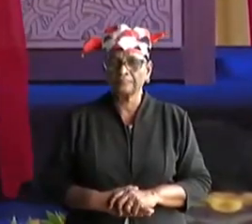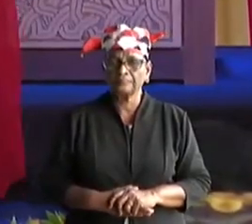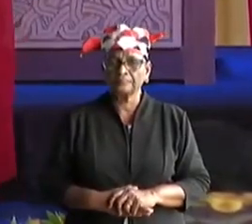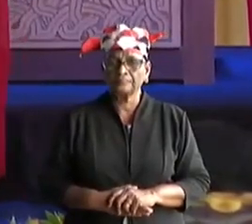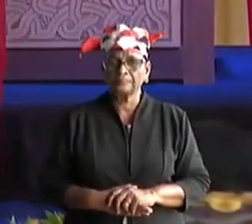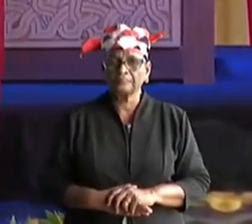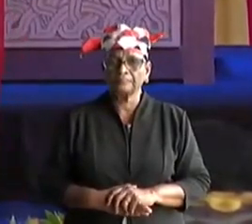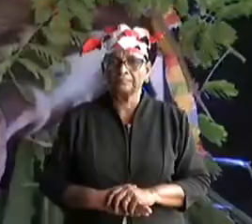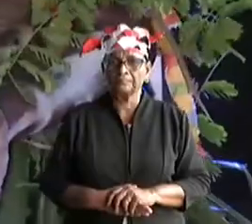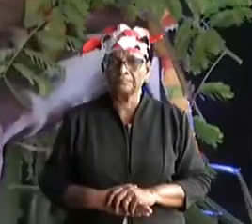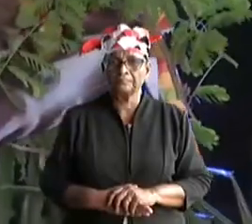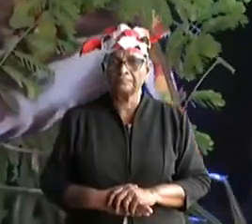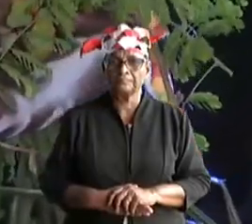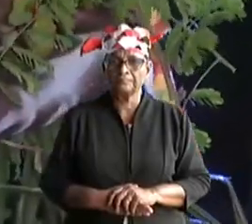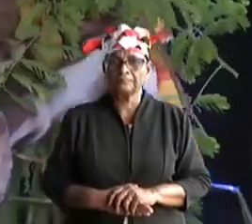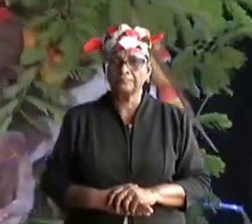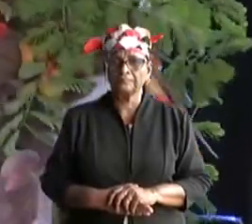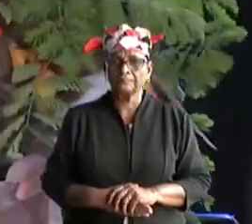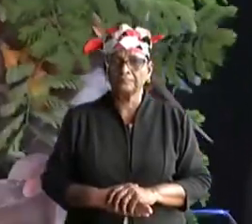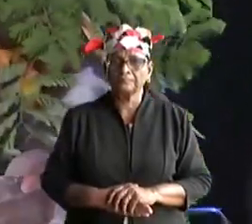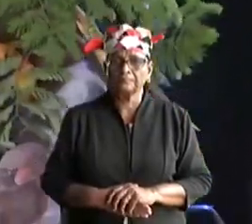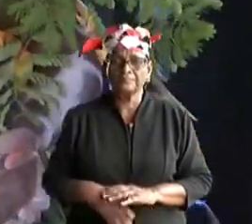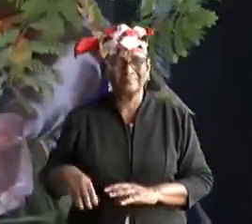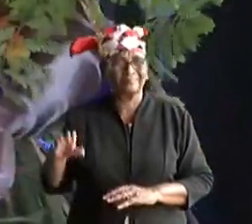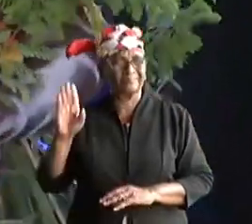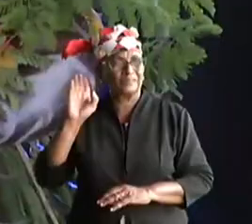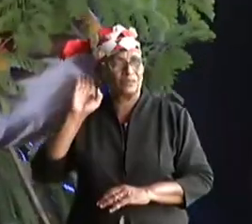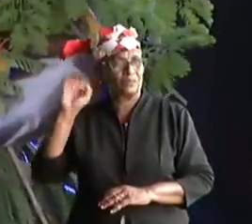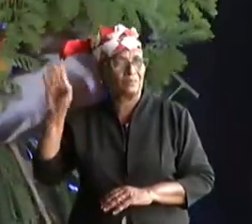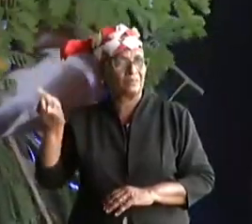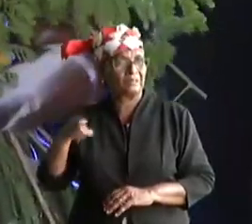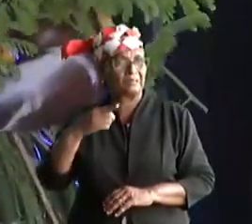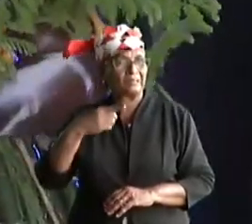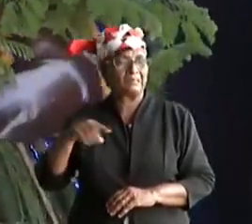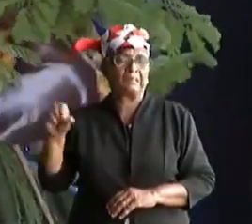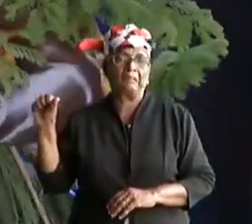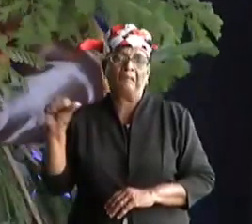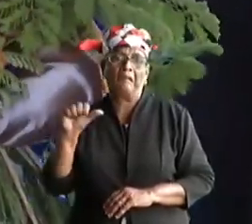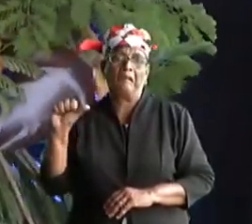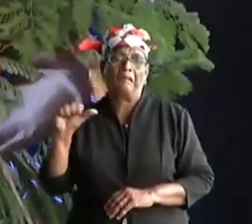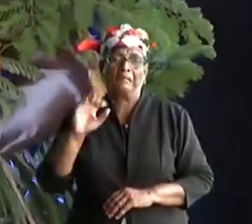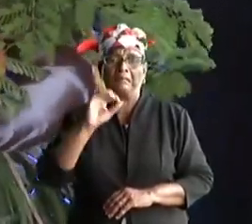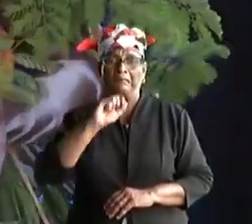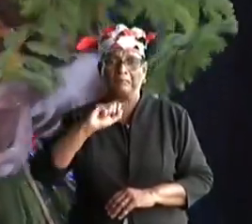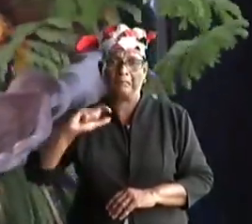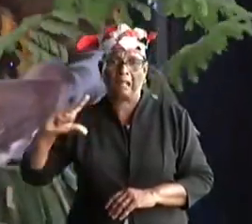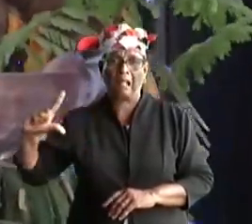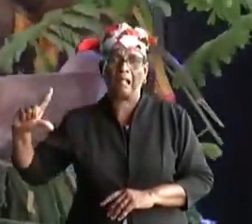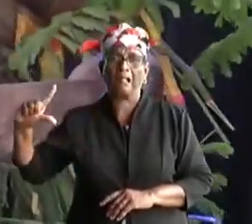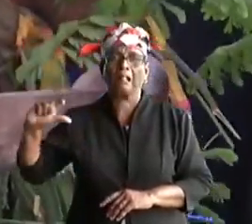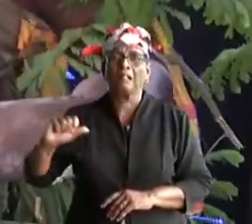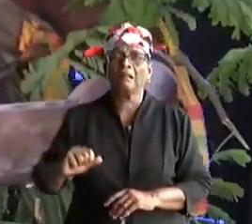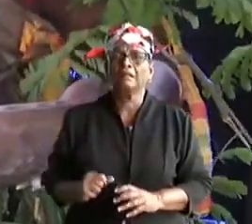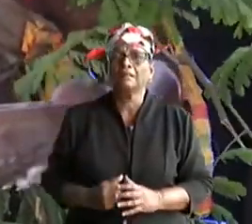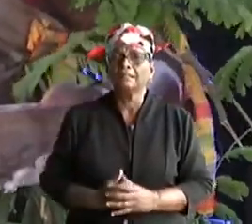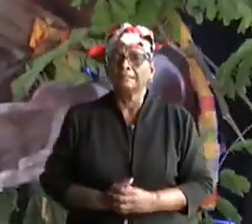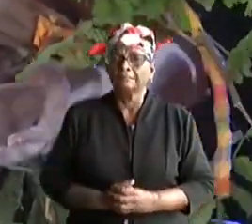Luku, uda mi. Kusaka fasi. Uda waka eliba. Wasan